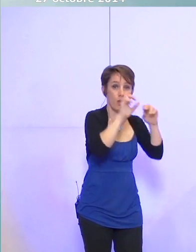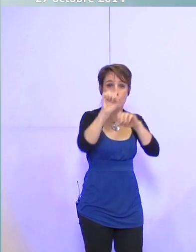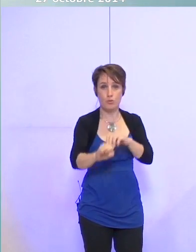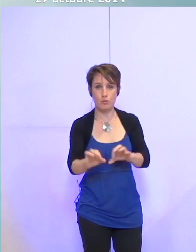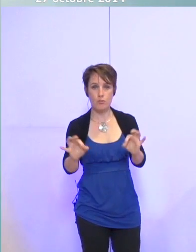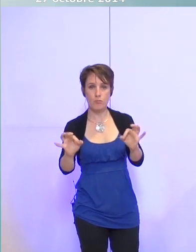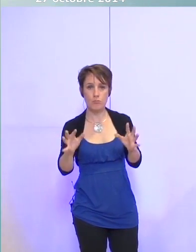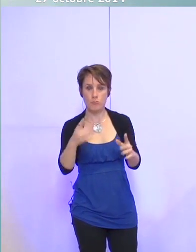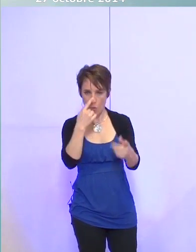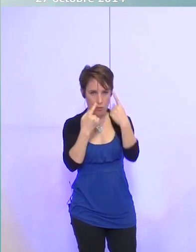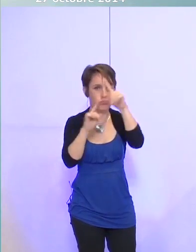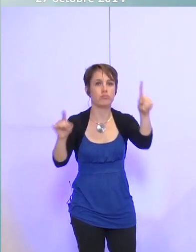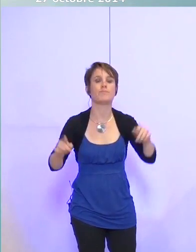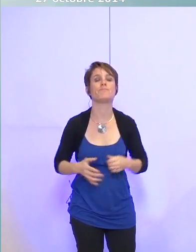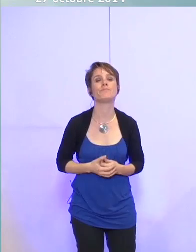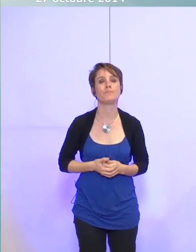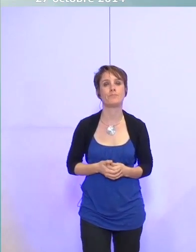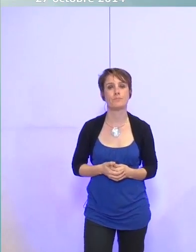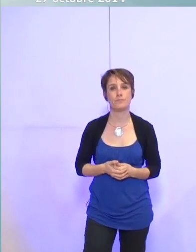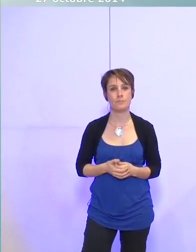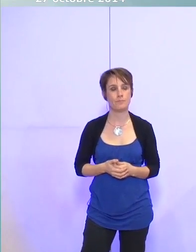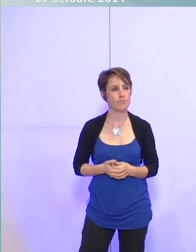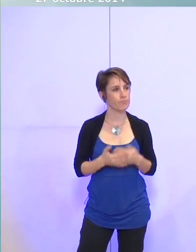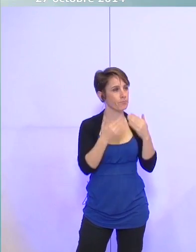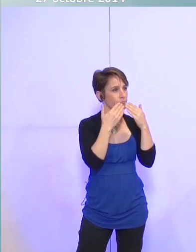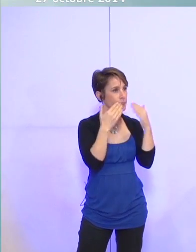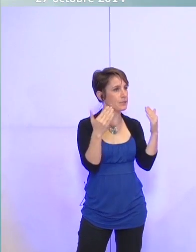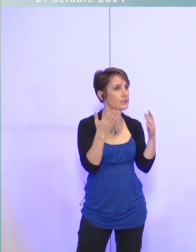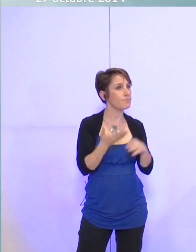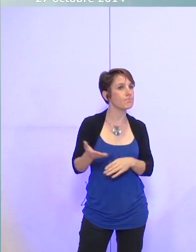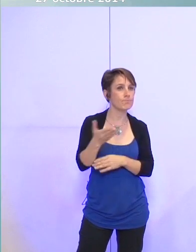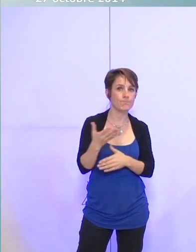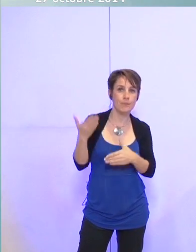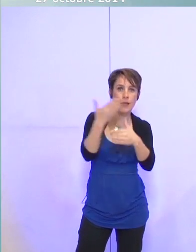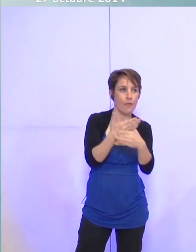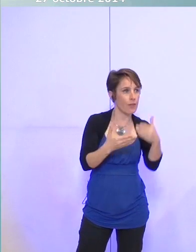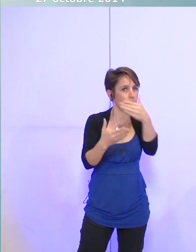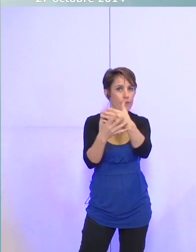Je vous remercie. Y a-t-il des prises de parole sur cette délibération ?